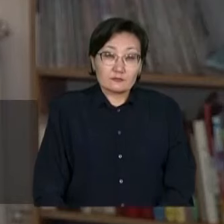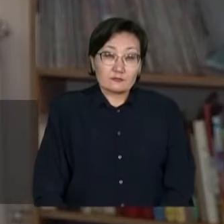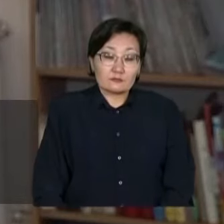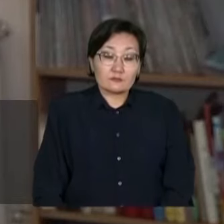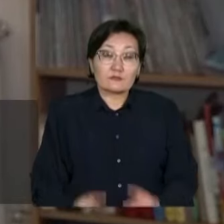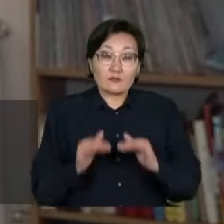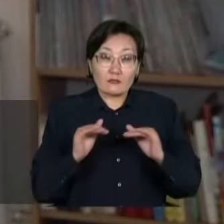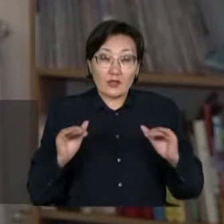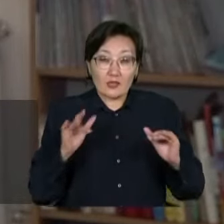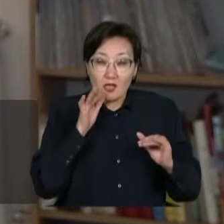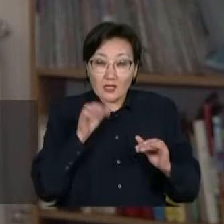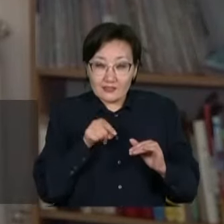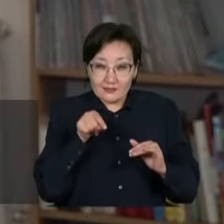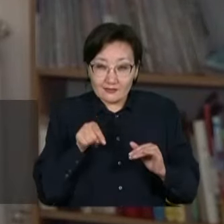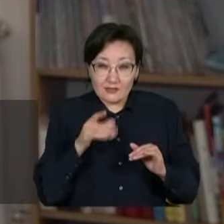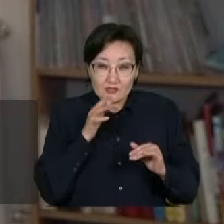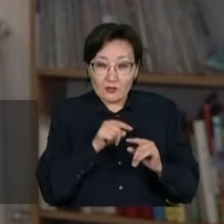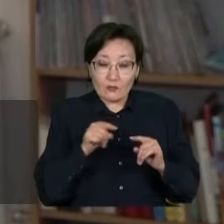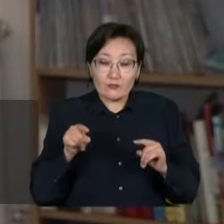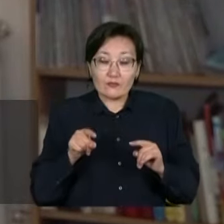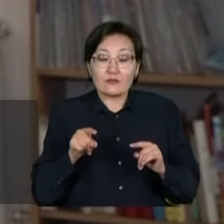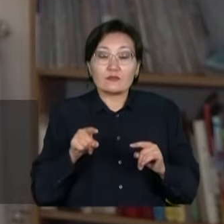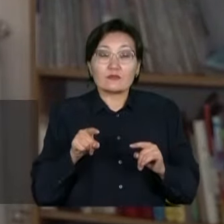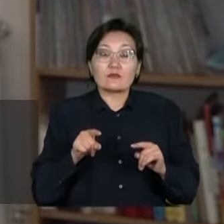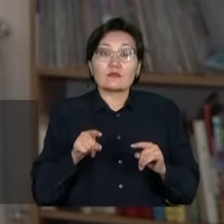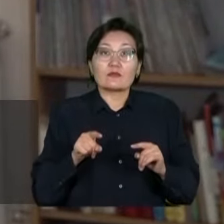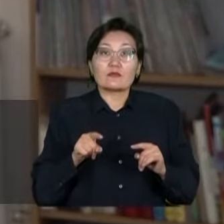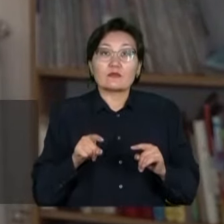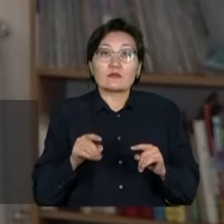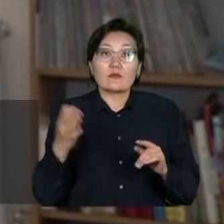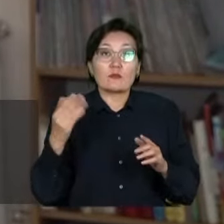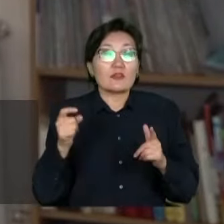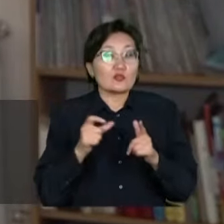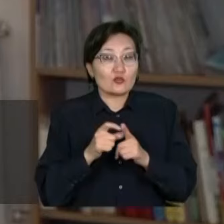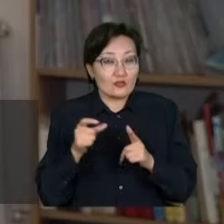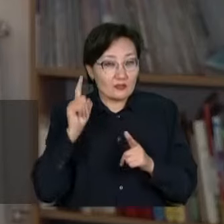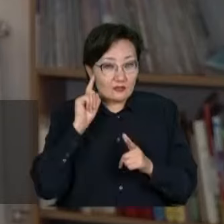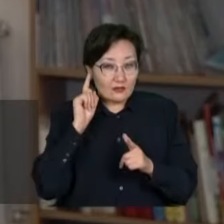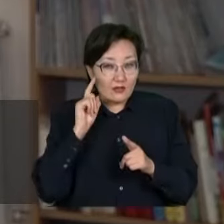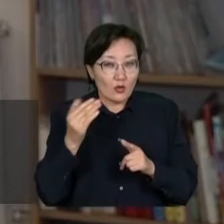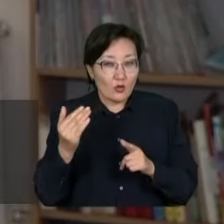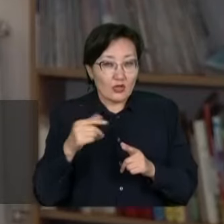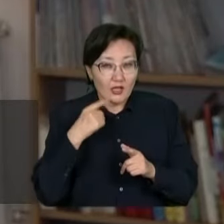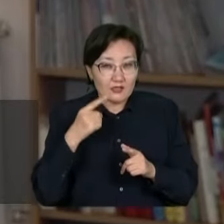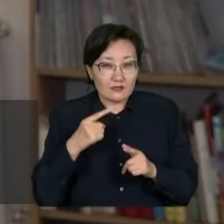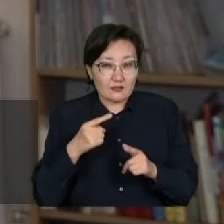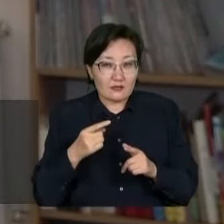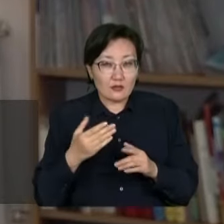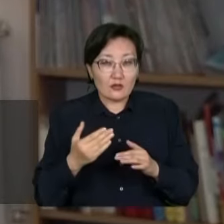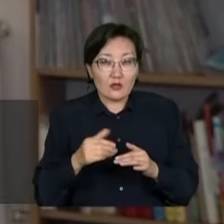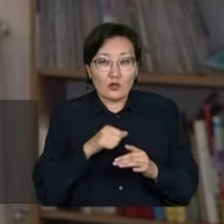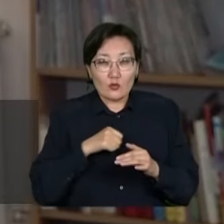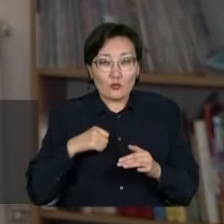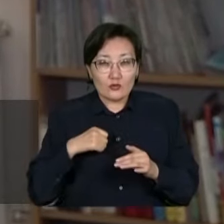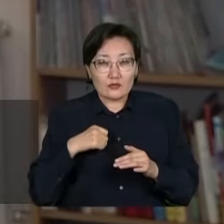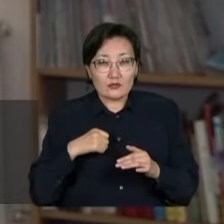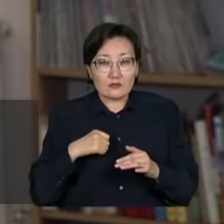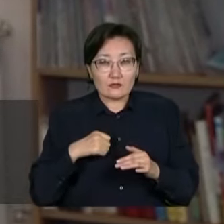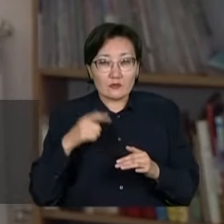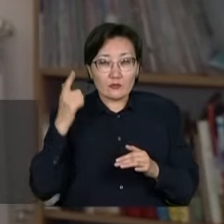Бала кезімде Нұрғизаға бір сөзді естіп қалдым. Ол айтады, ай, өзім өлсем, атым